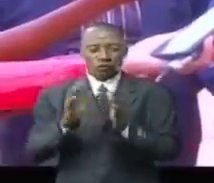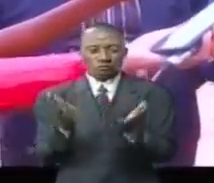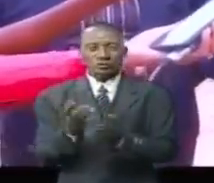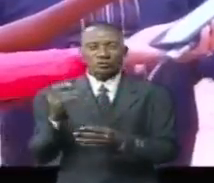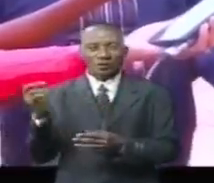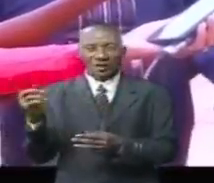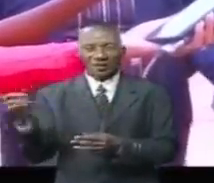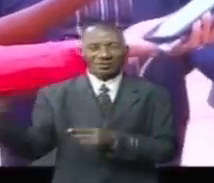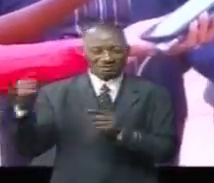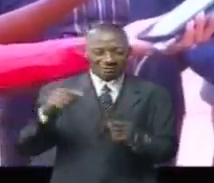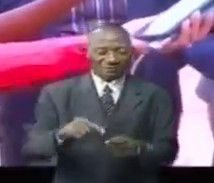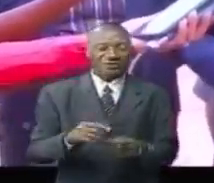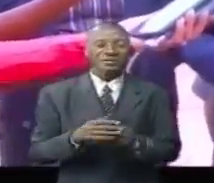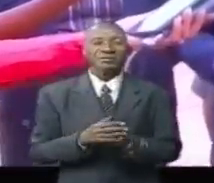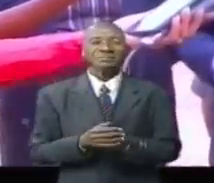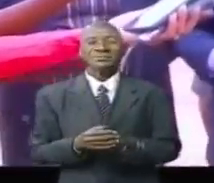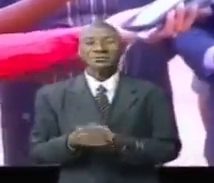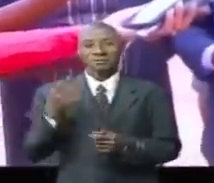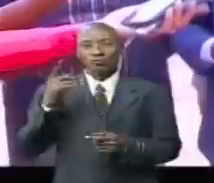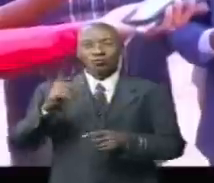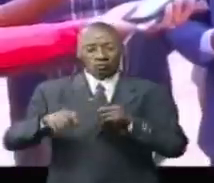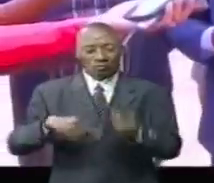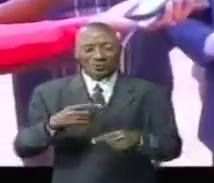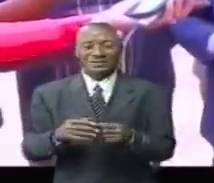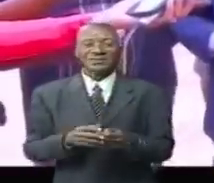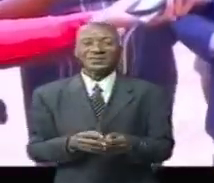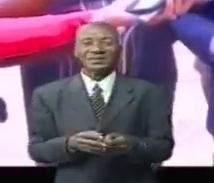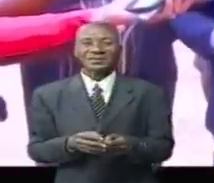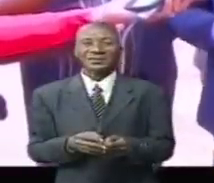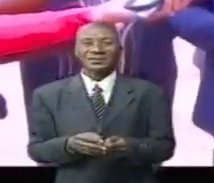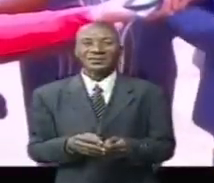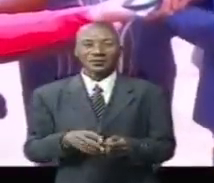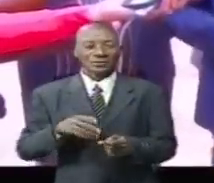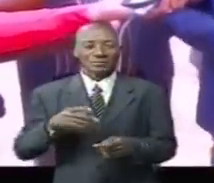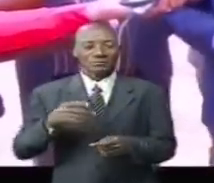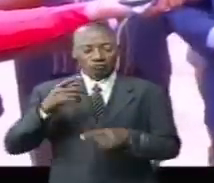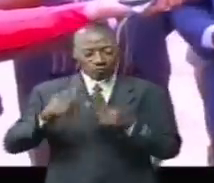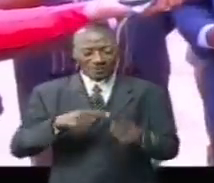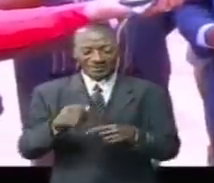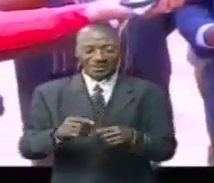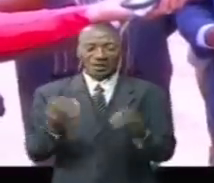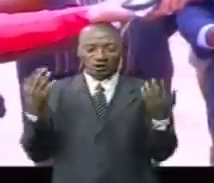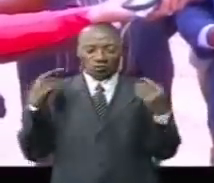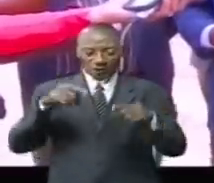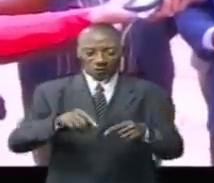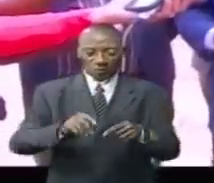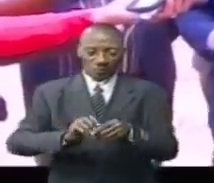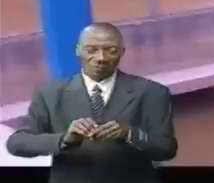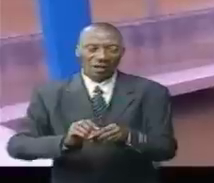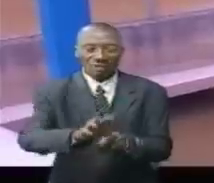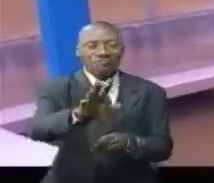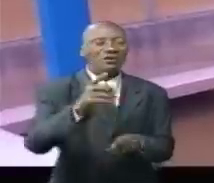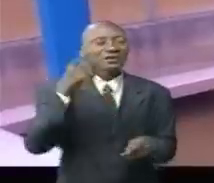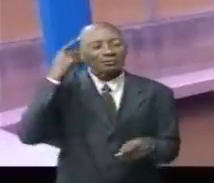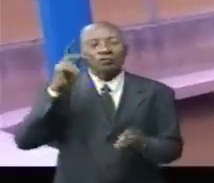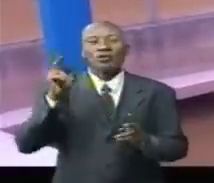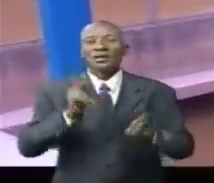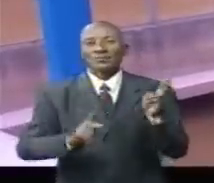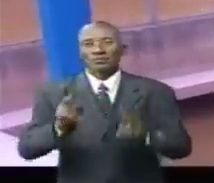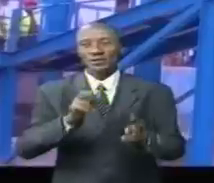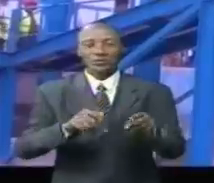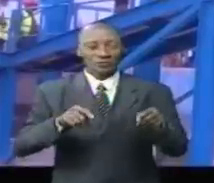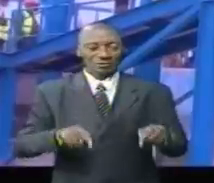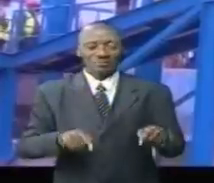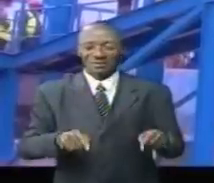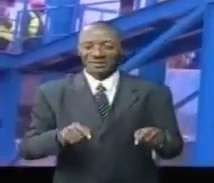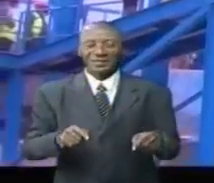permet de refouler l'eau directement vers le consommateur. Et là, en ce moment, nous sommes en période d'essai. À l'usine de Njili, la